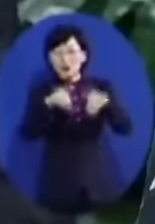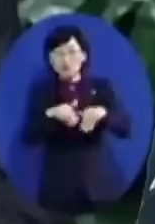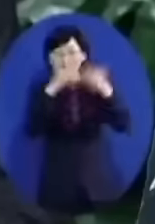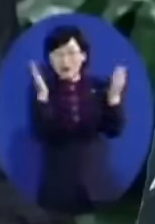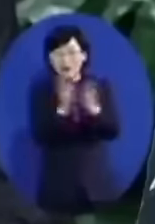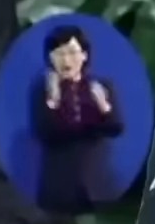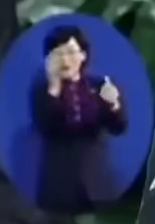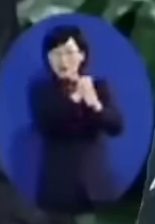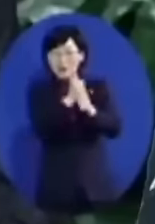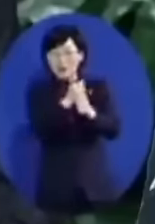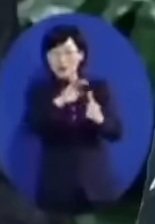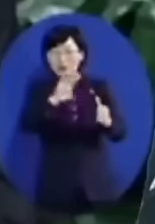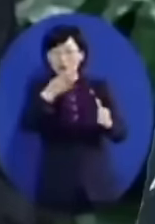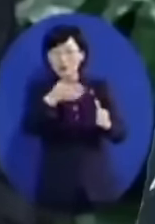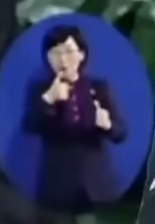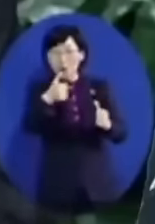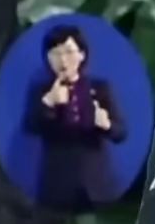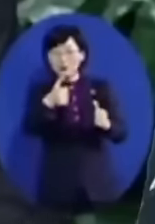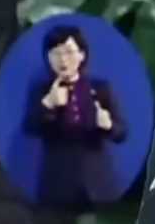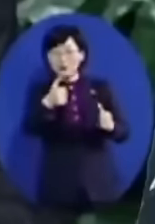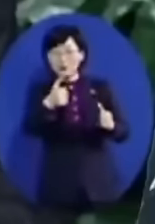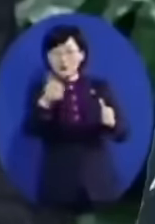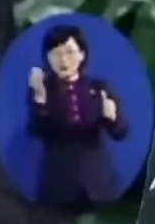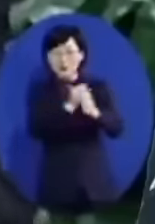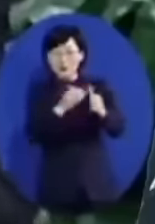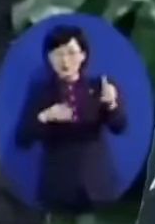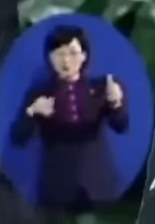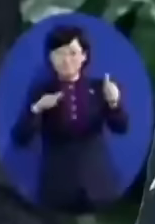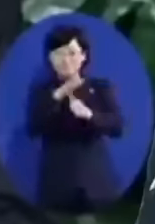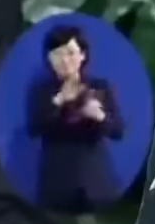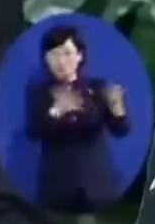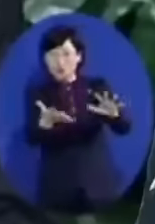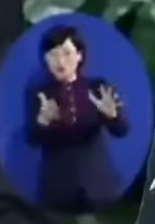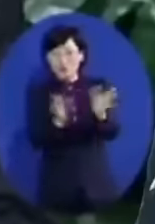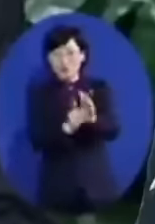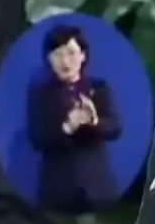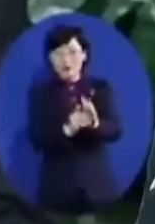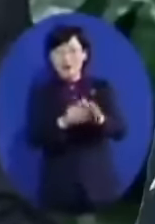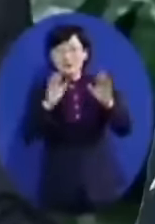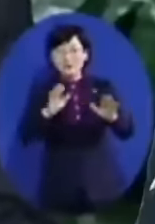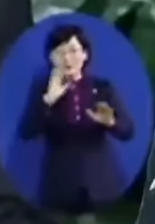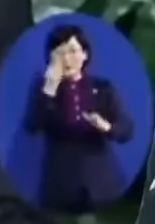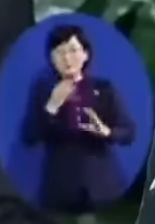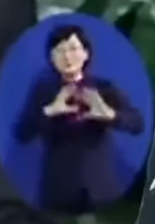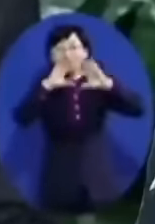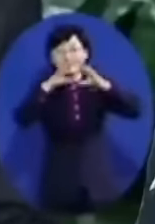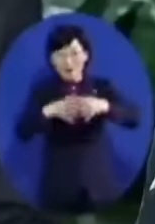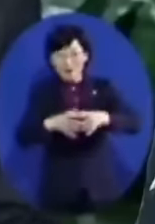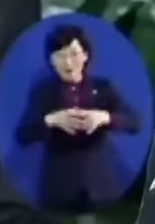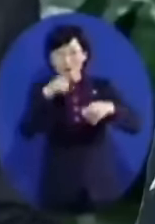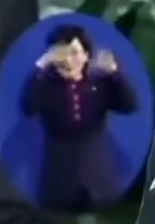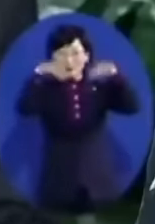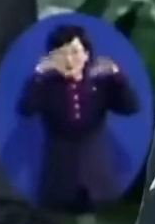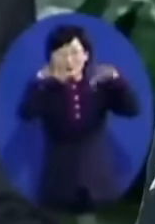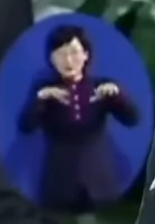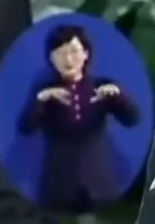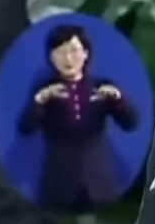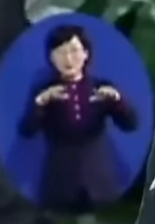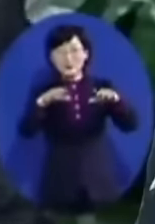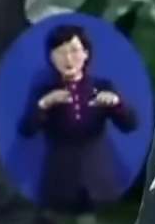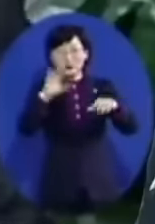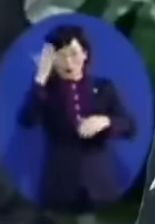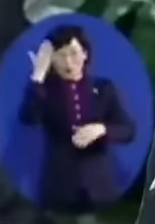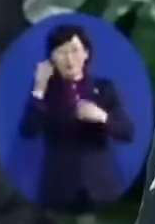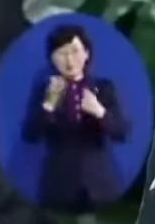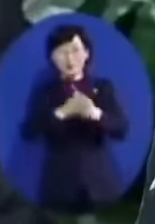다 450명이나 잡아서 죽이고 비가 오지 않은 이스라엘에 기도해서 비를 오게 하고 했으니 이제는